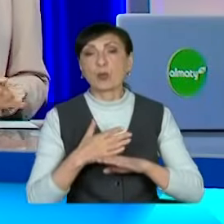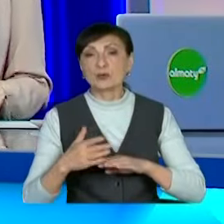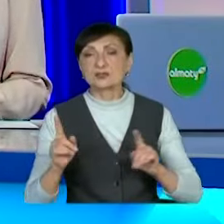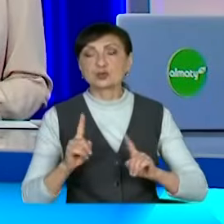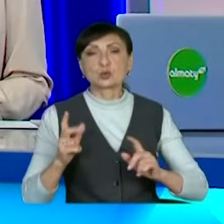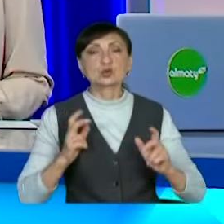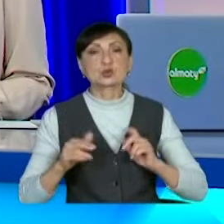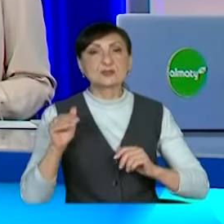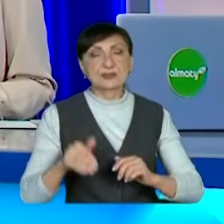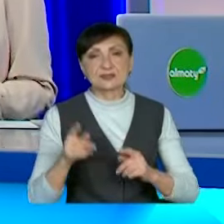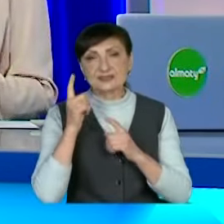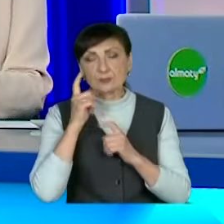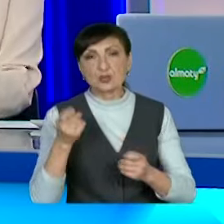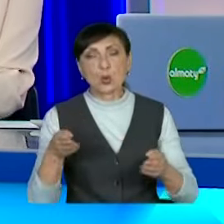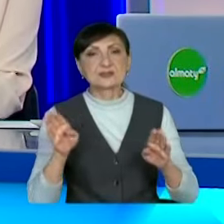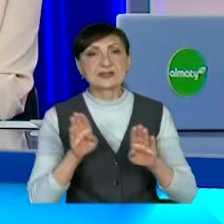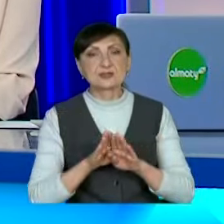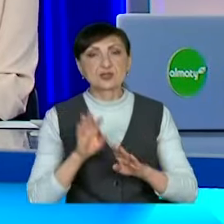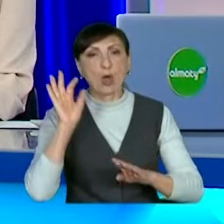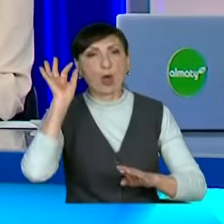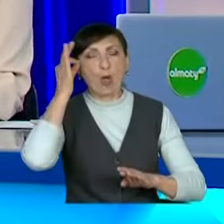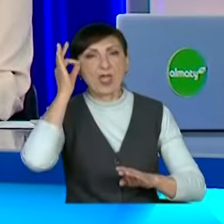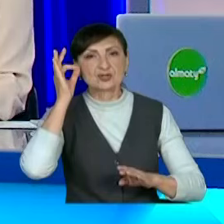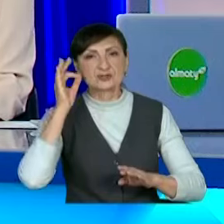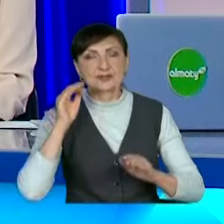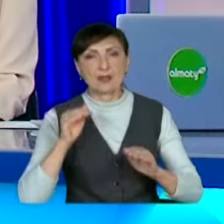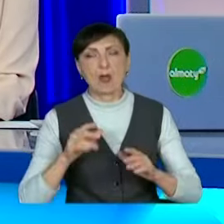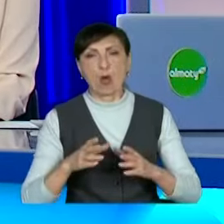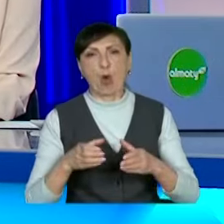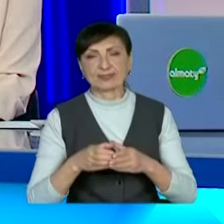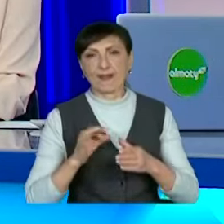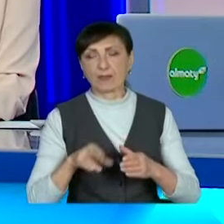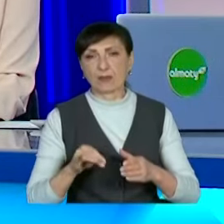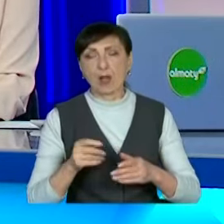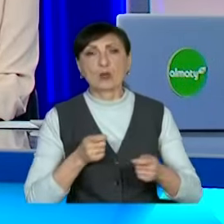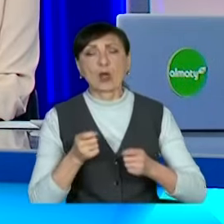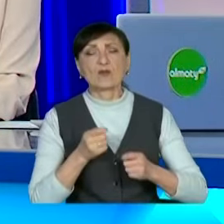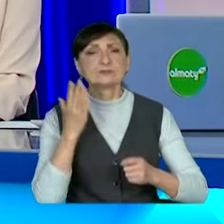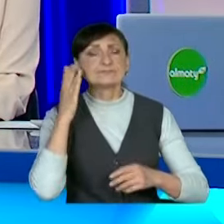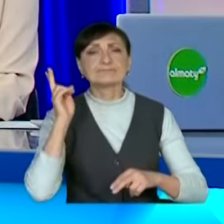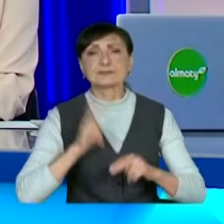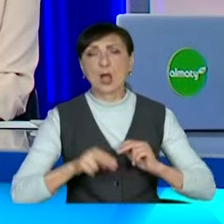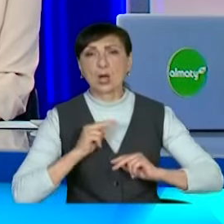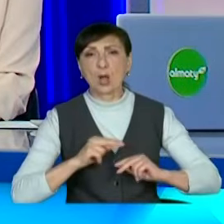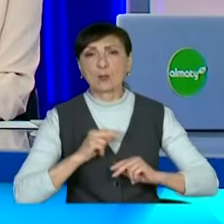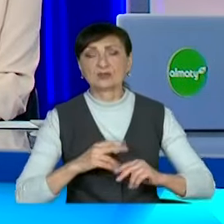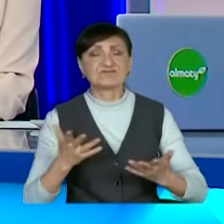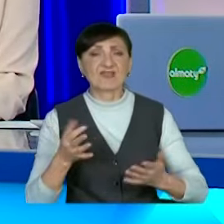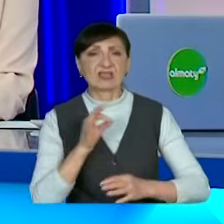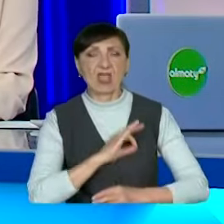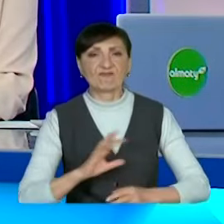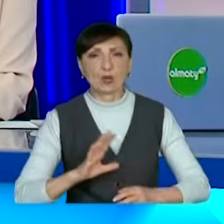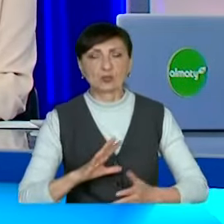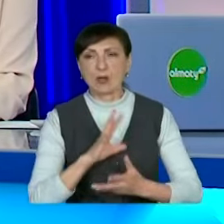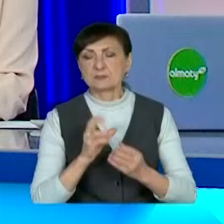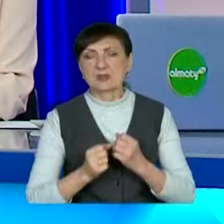как студентам сообщили о закрытии коммерческого учреждения. Руководство хотело прекратить свою деятельность из-за нерентабельности. Это